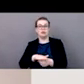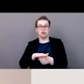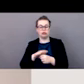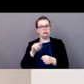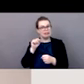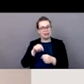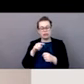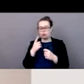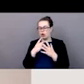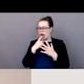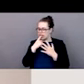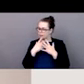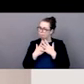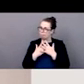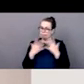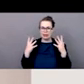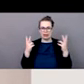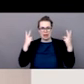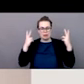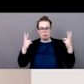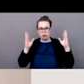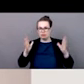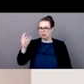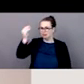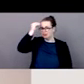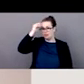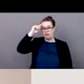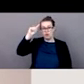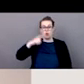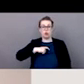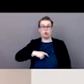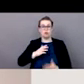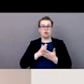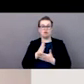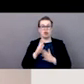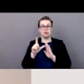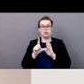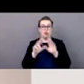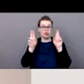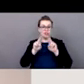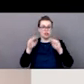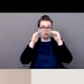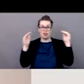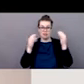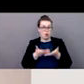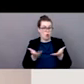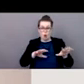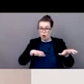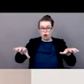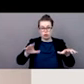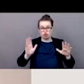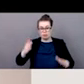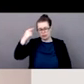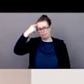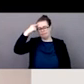la non-discrimination semble être le principe fondamental dans la législation des droits humains et ça doit être accepté par tous les états